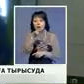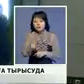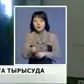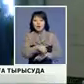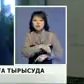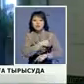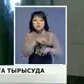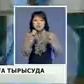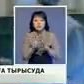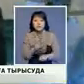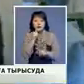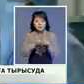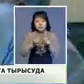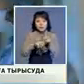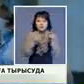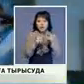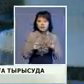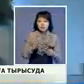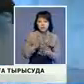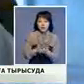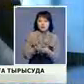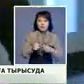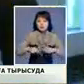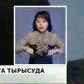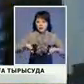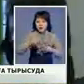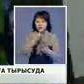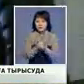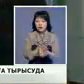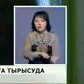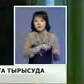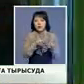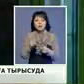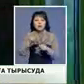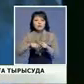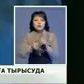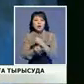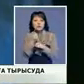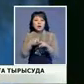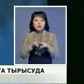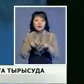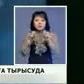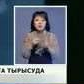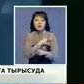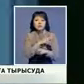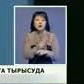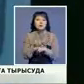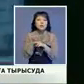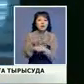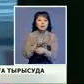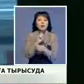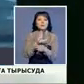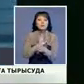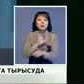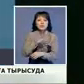жолаушылардың ыстығын арнайы құралмен өлшеп, күдіктілерді оқшаулайды. Одан әрі науқасты анықталған вирусына қарай тиісті ауруханаға жөнелтіп, ұшақ